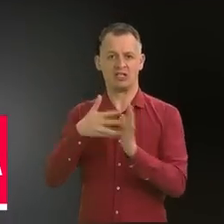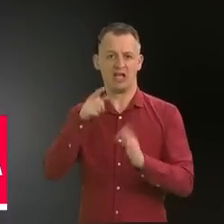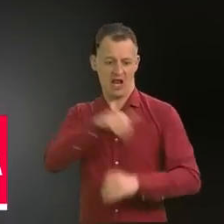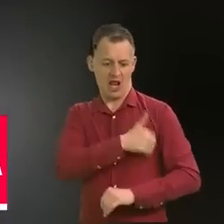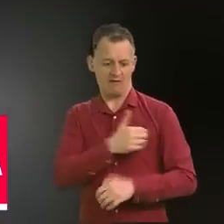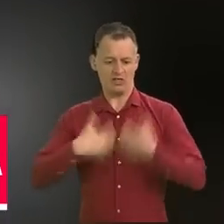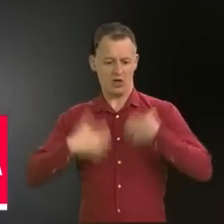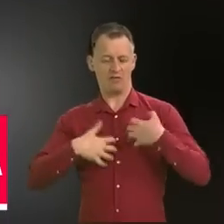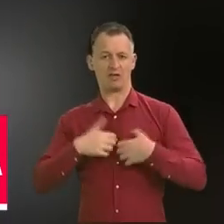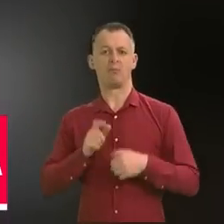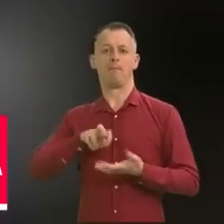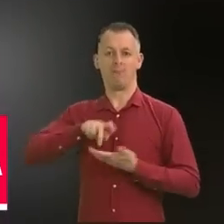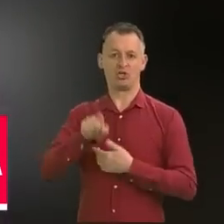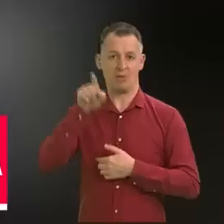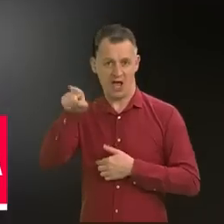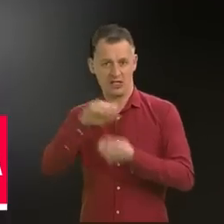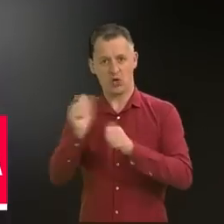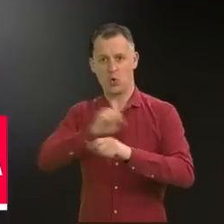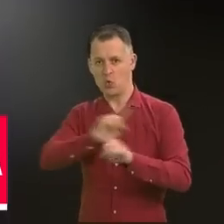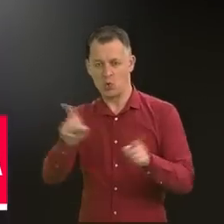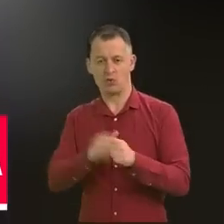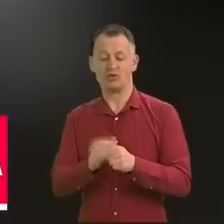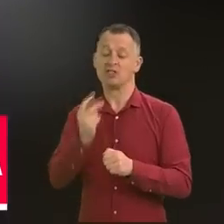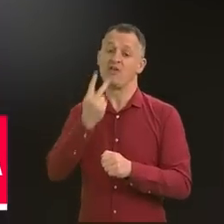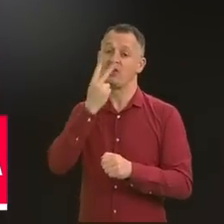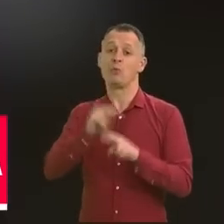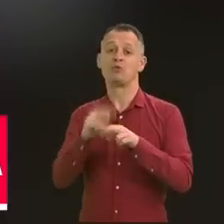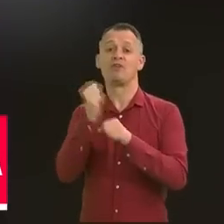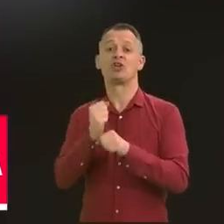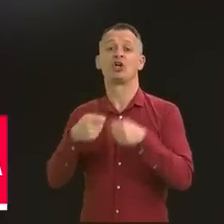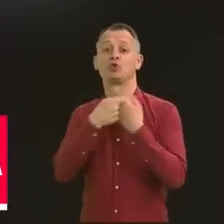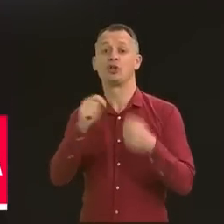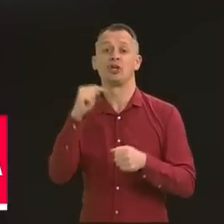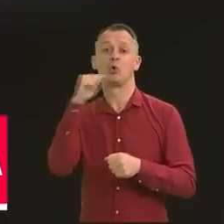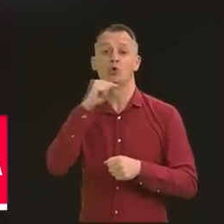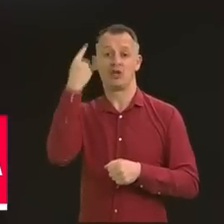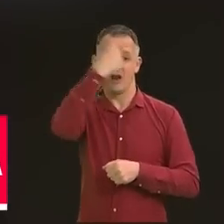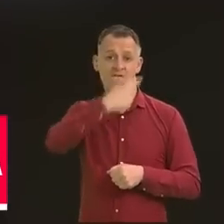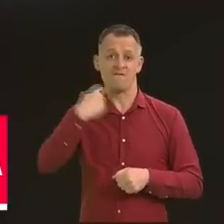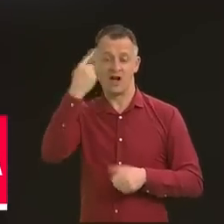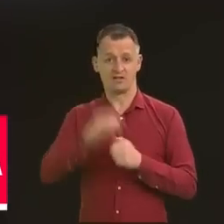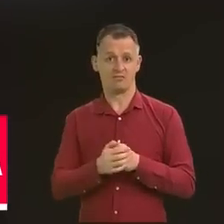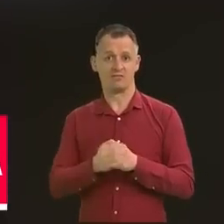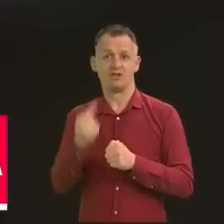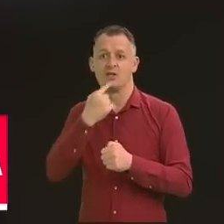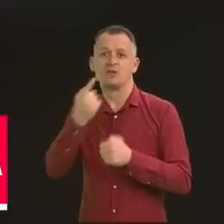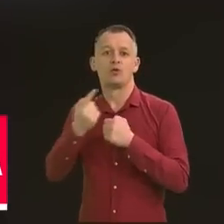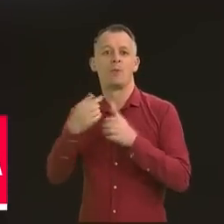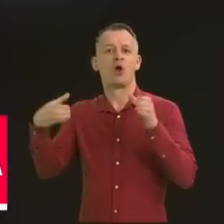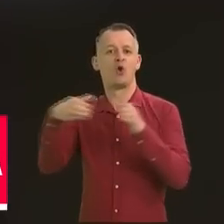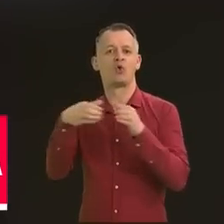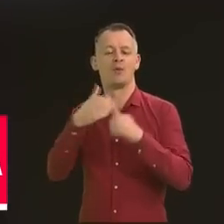nu la amărâta aia? Aparent mergem. Să vedem cum se face toată roșie la față, face spume la gură. Sună o conversație de pe grupul